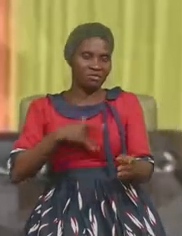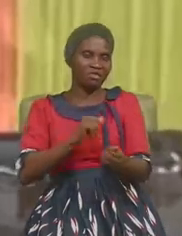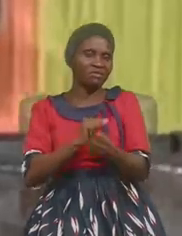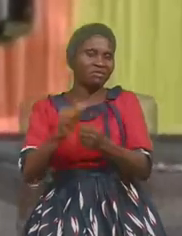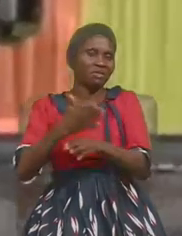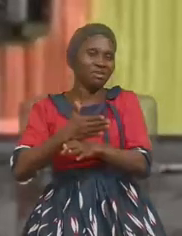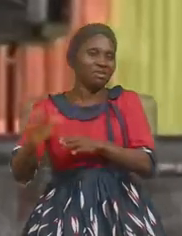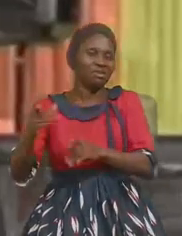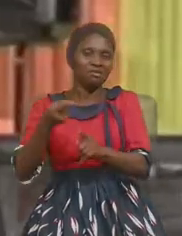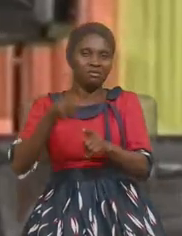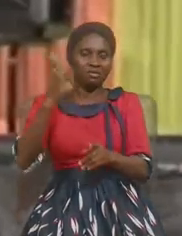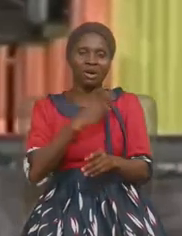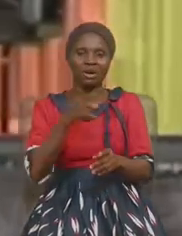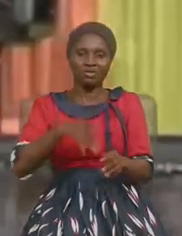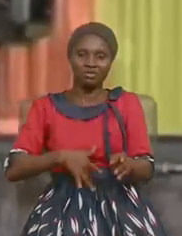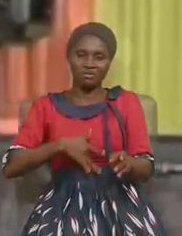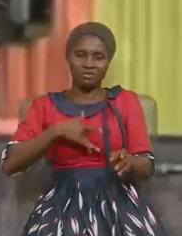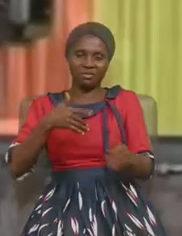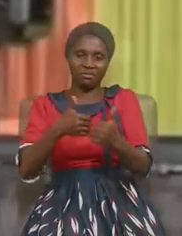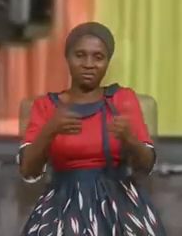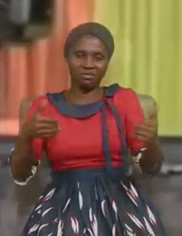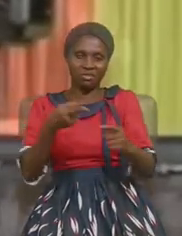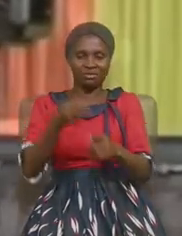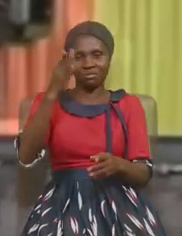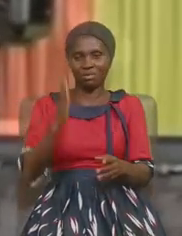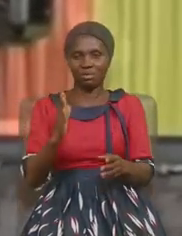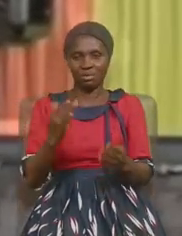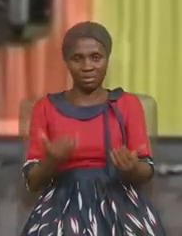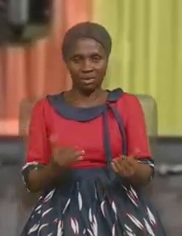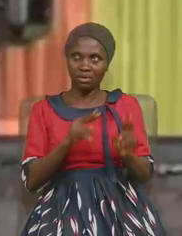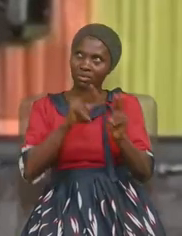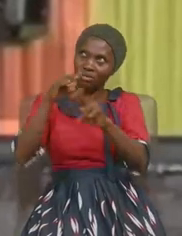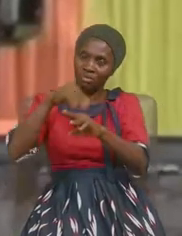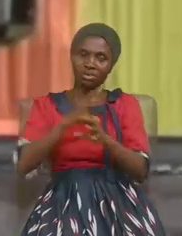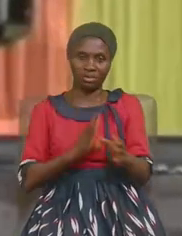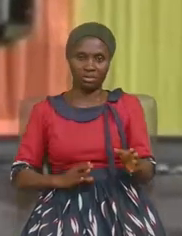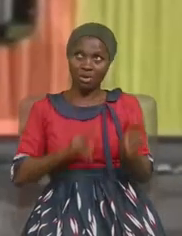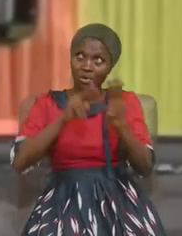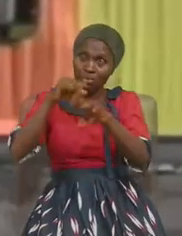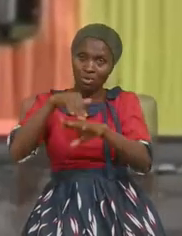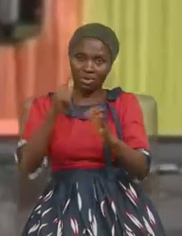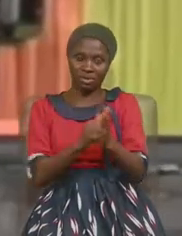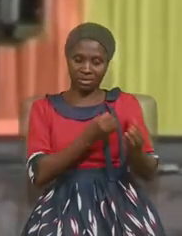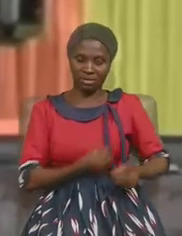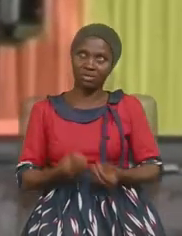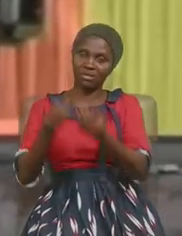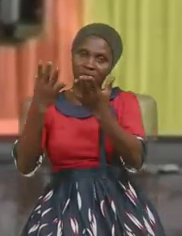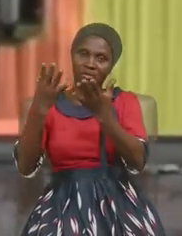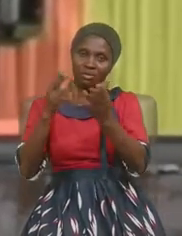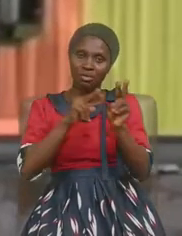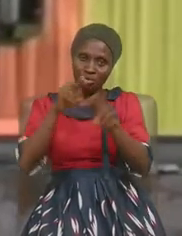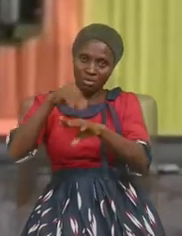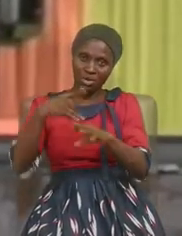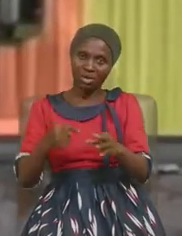Et tu es éloigné de Dieu. Regarde Christ. Regardez ce sacrifice. Regardez le sang qu'il a versé